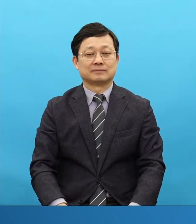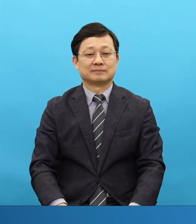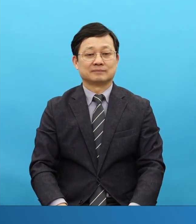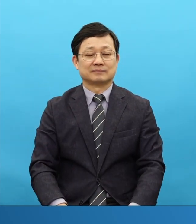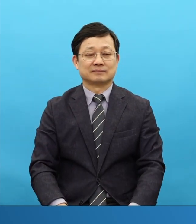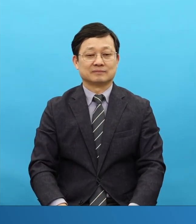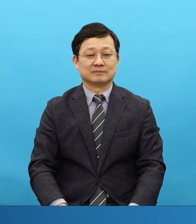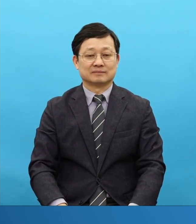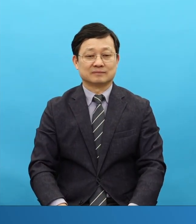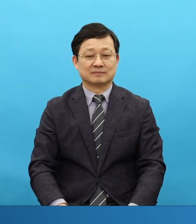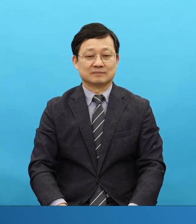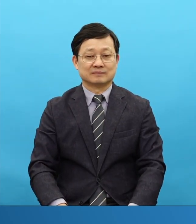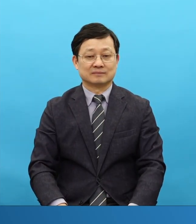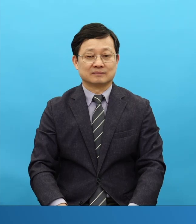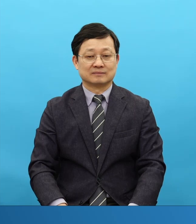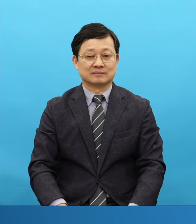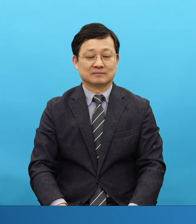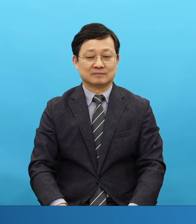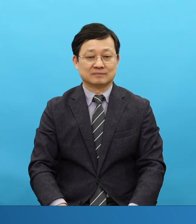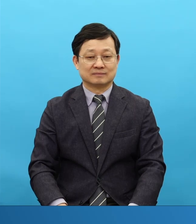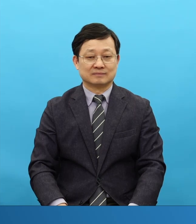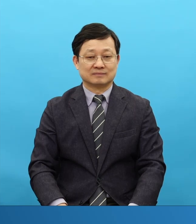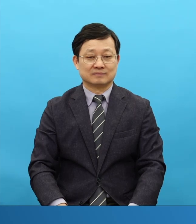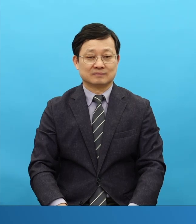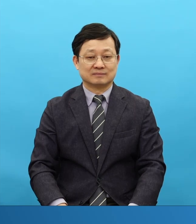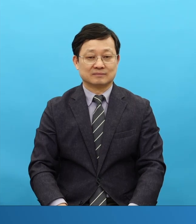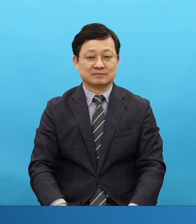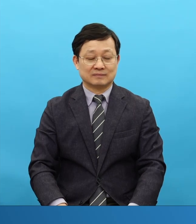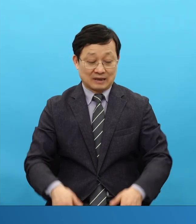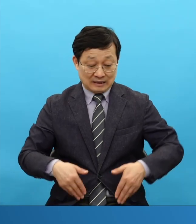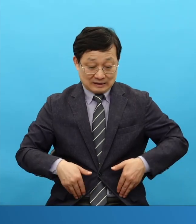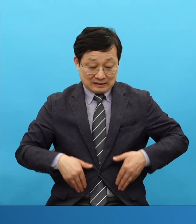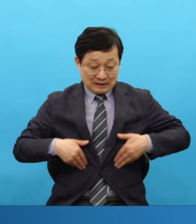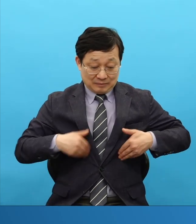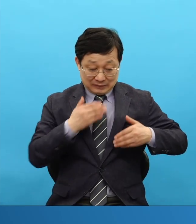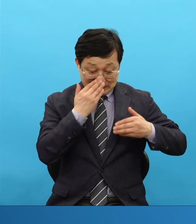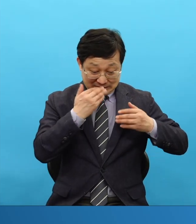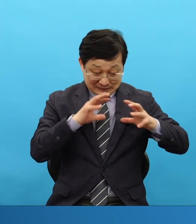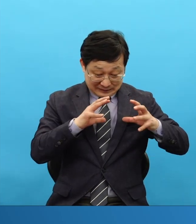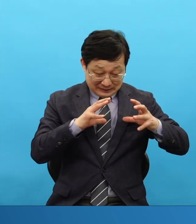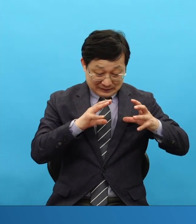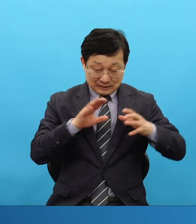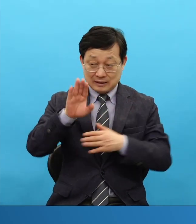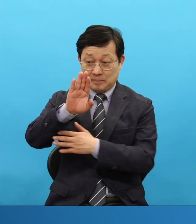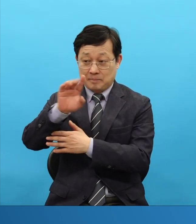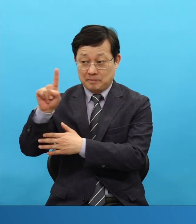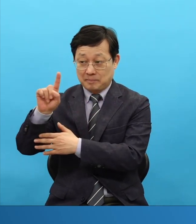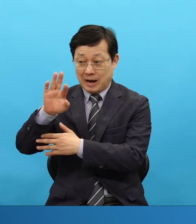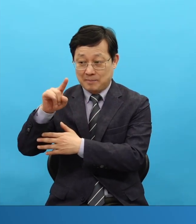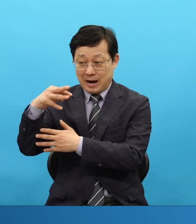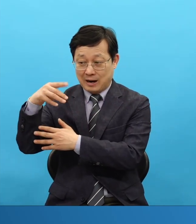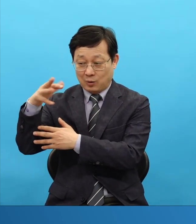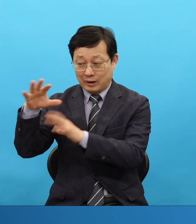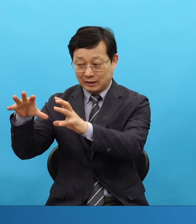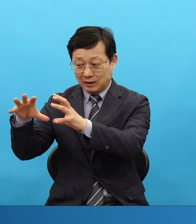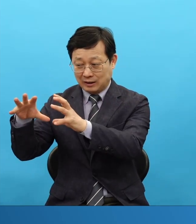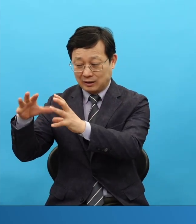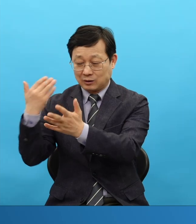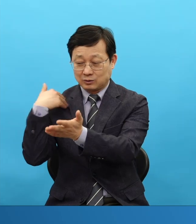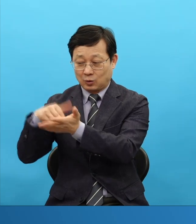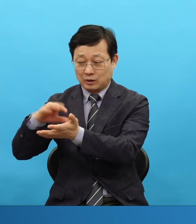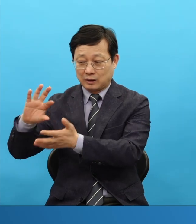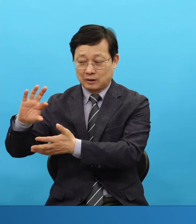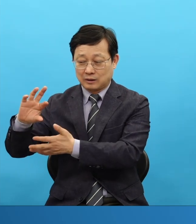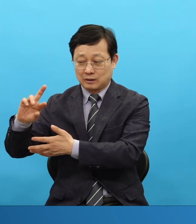happened. 그런데 남쪽은 바벨론에서 돌아와서 그대로 유지를 했는데 이를 못했다